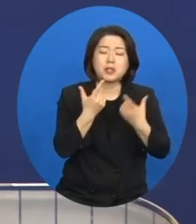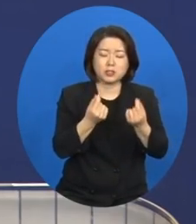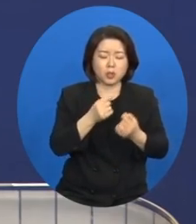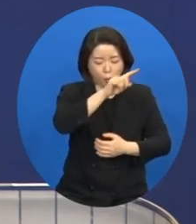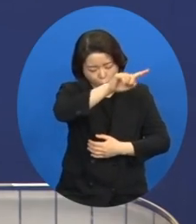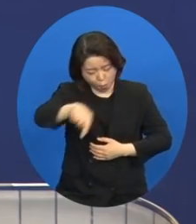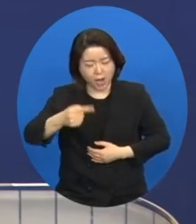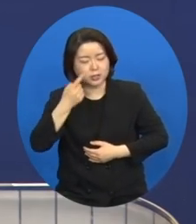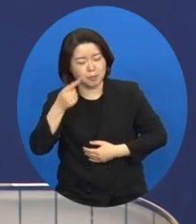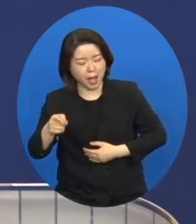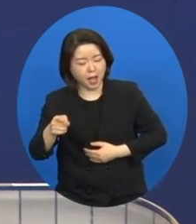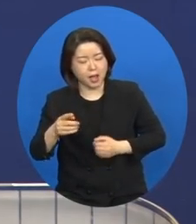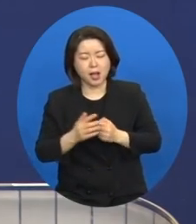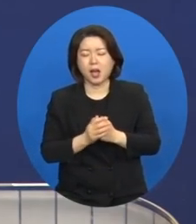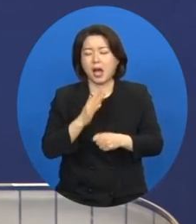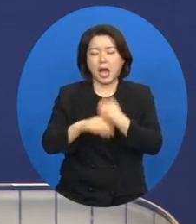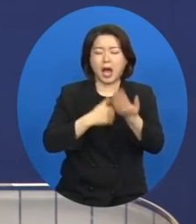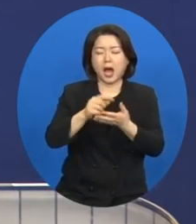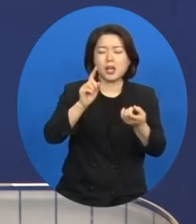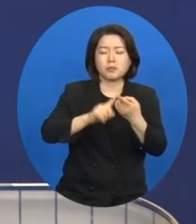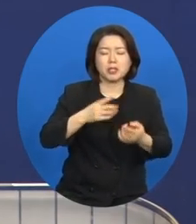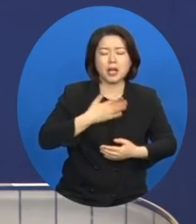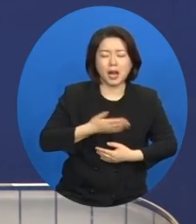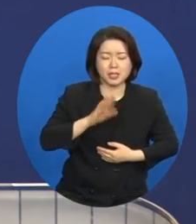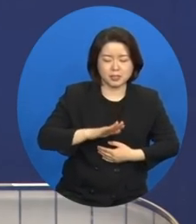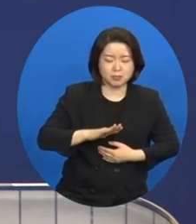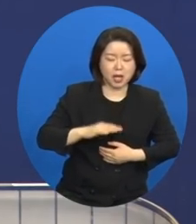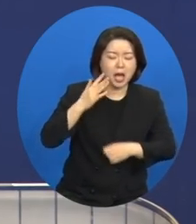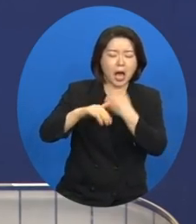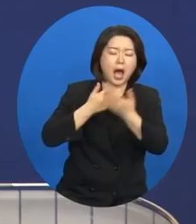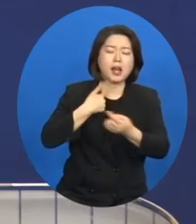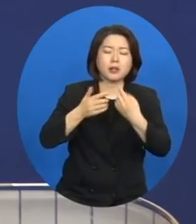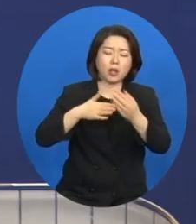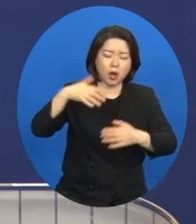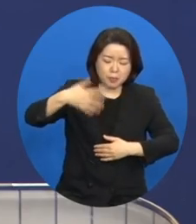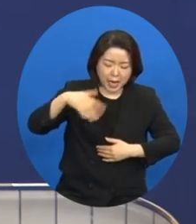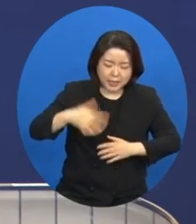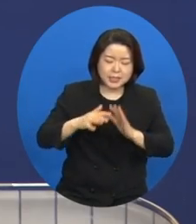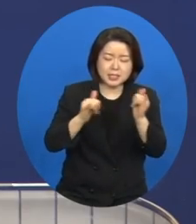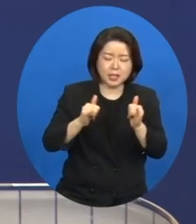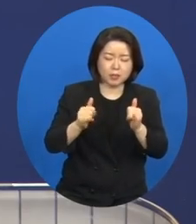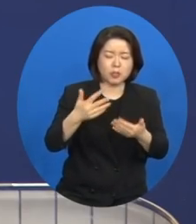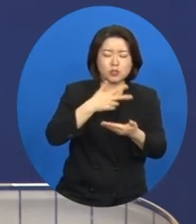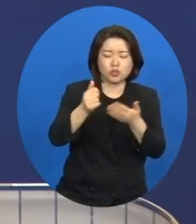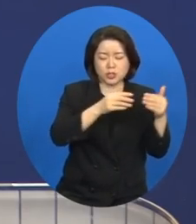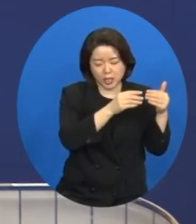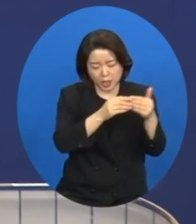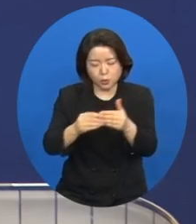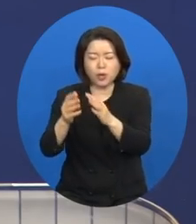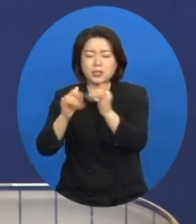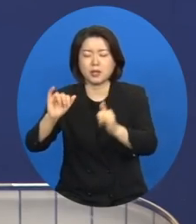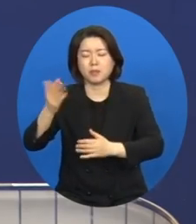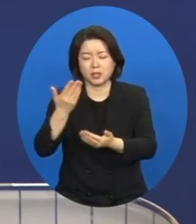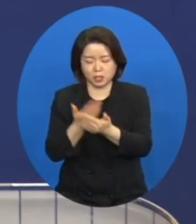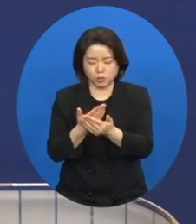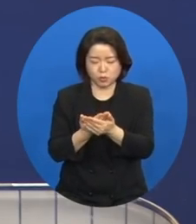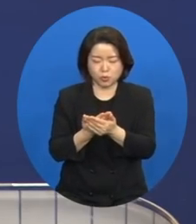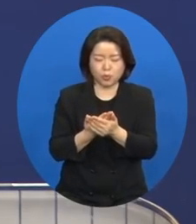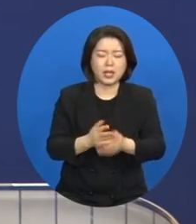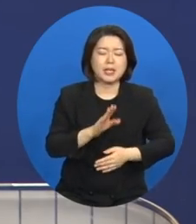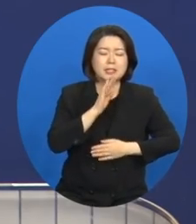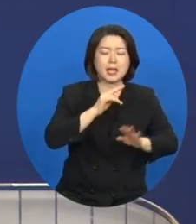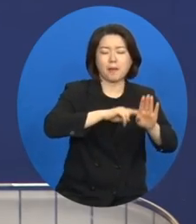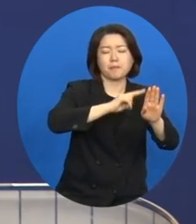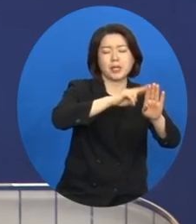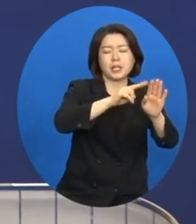보라라고 하나님이 대해서는 알지만 하나님을 알지 못하는 이들을 죽기로 인도할 수 있는 자가 되게 해주시고, 참배되신 예수님, 천국으로